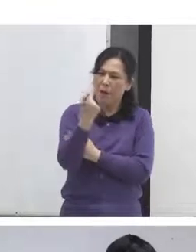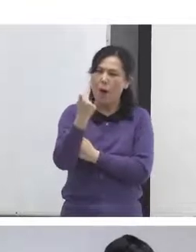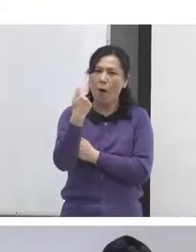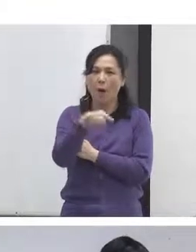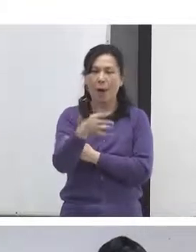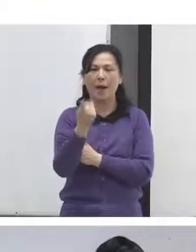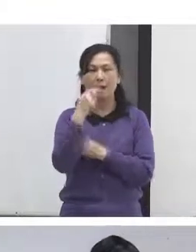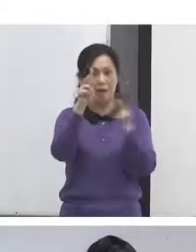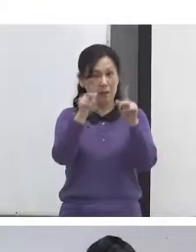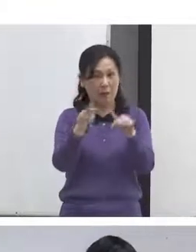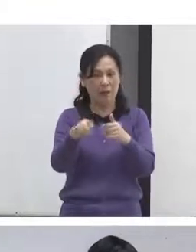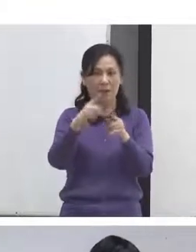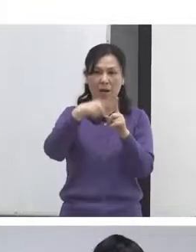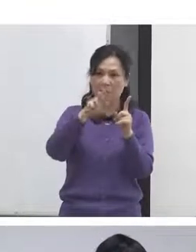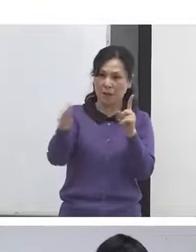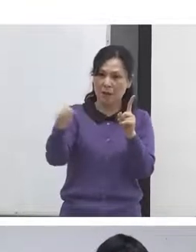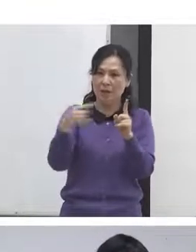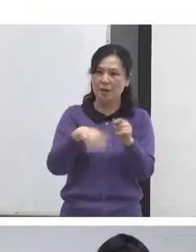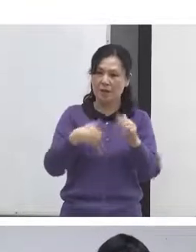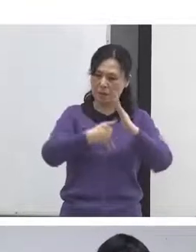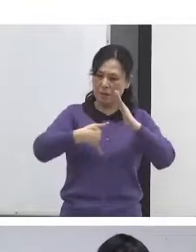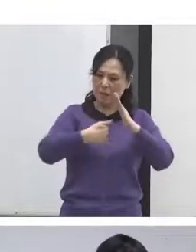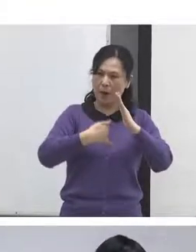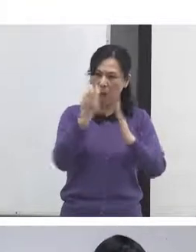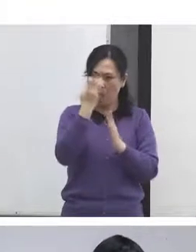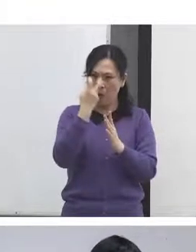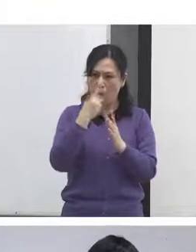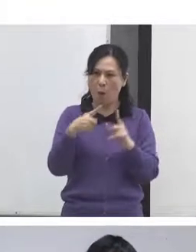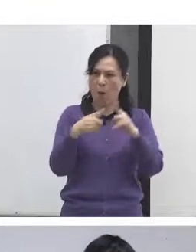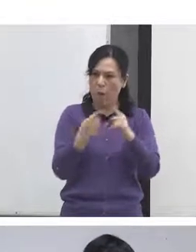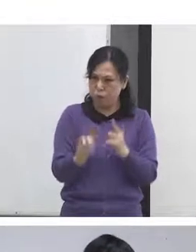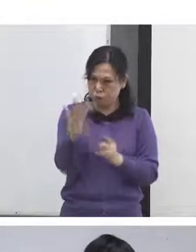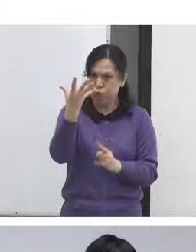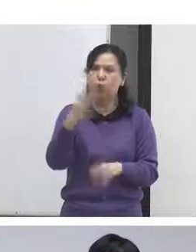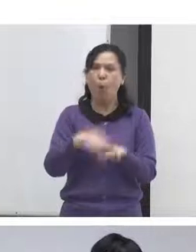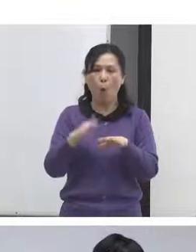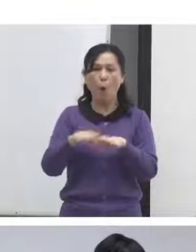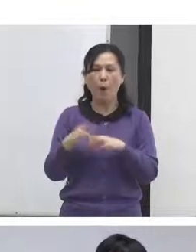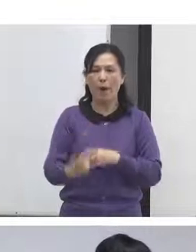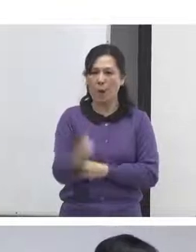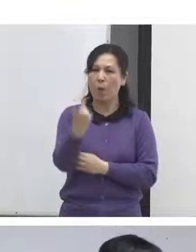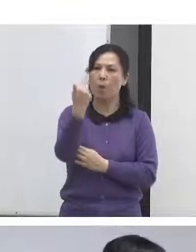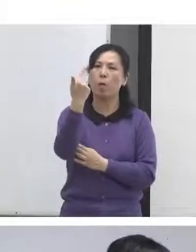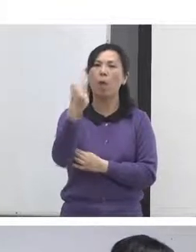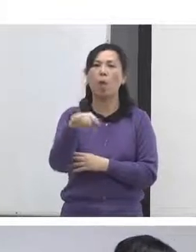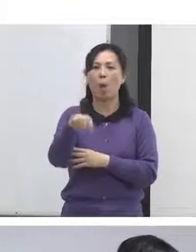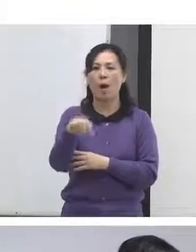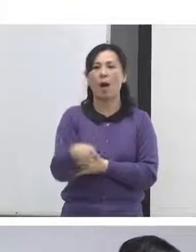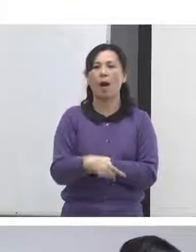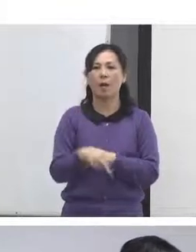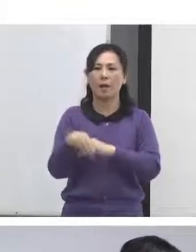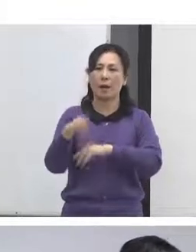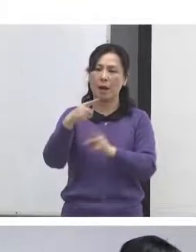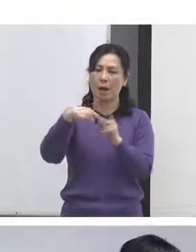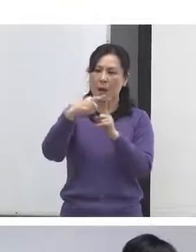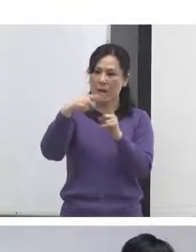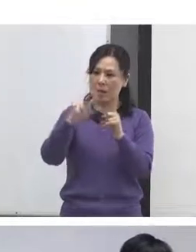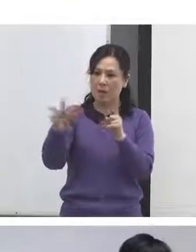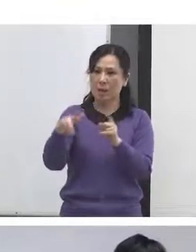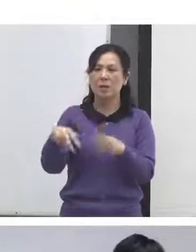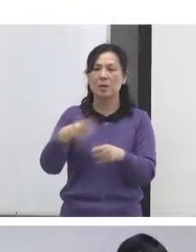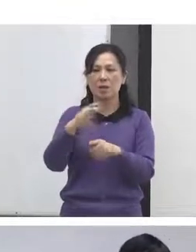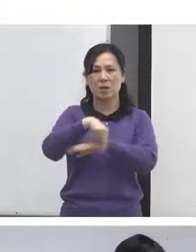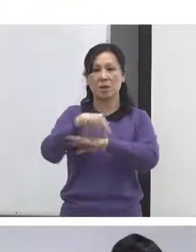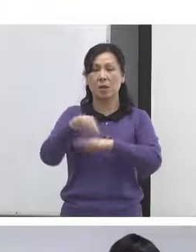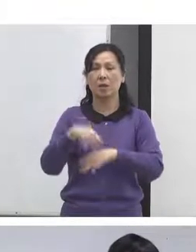能够来做这种居家检疫，因为他们相信这个居家检疫的人数会越来越多，所以他们需要一个系统来做这个检测。但是他们那时候